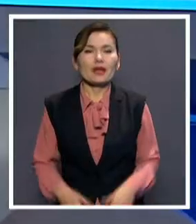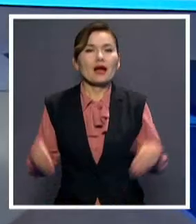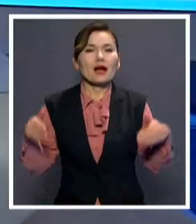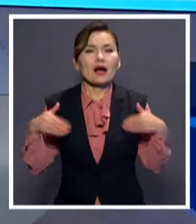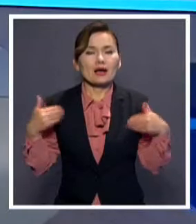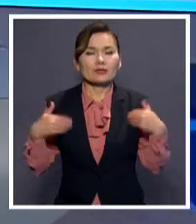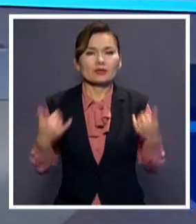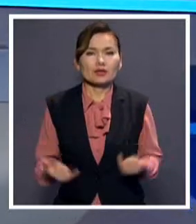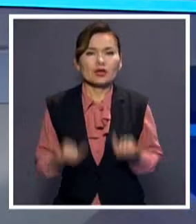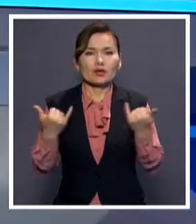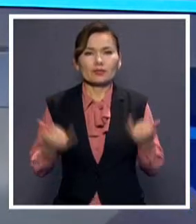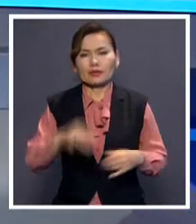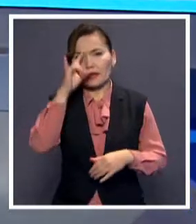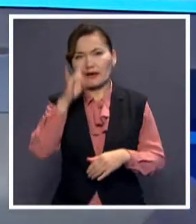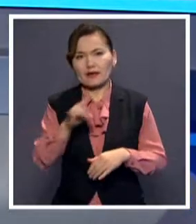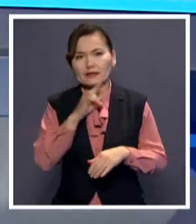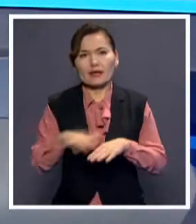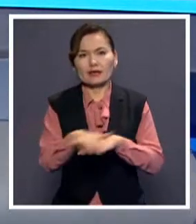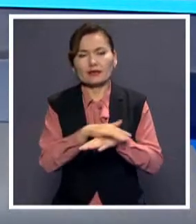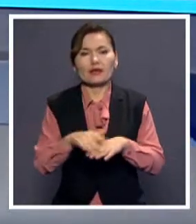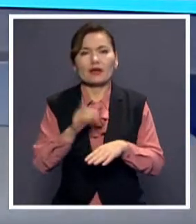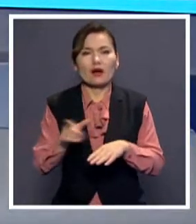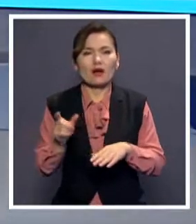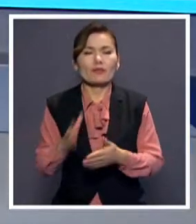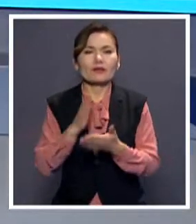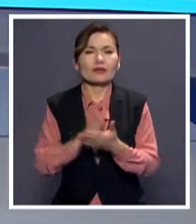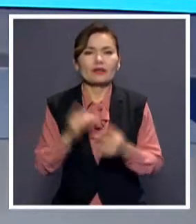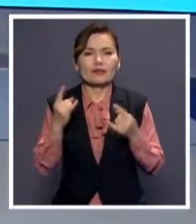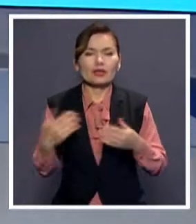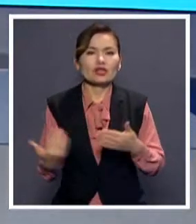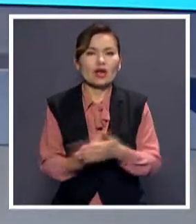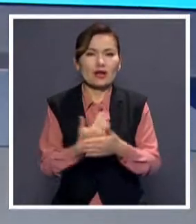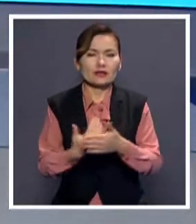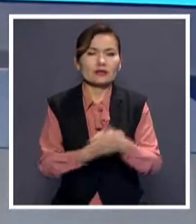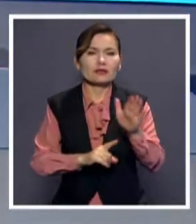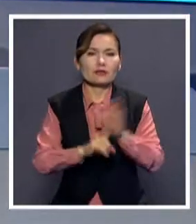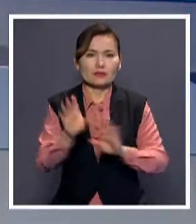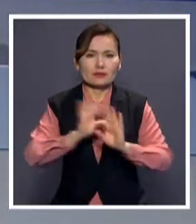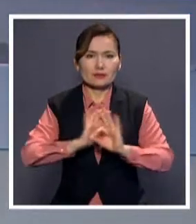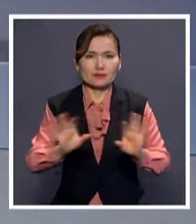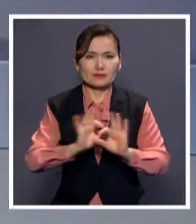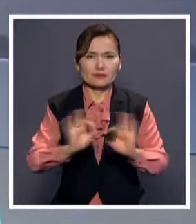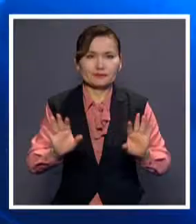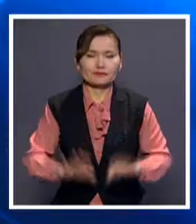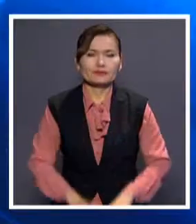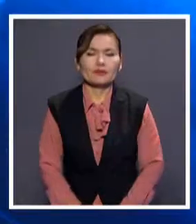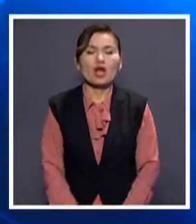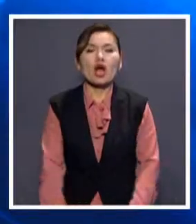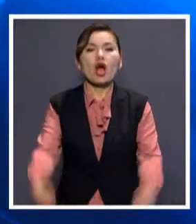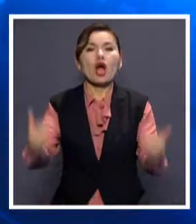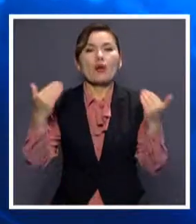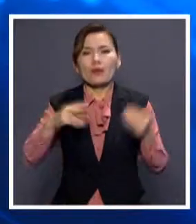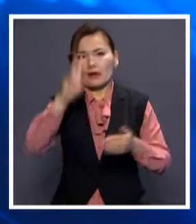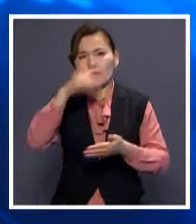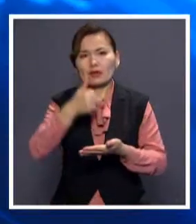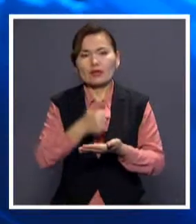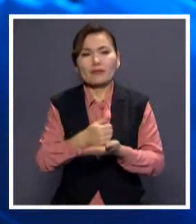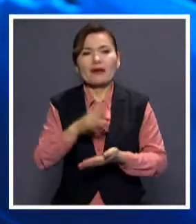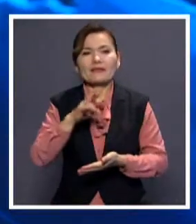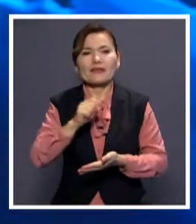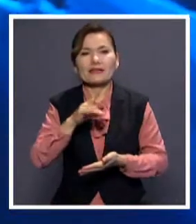Сәлеметсіздер ме, тікелей эфирде ақпарат уақыты. Студияда мен Гүлназ Әлімгерей, сурдо аудармашы Самал Нұрымбы. Бүгін мемлекет басшысы